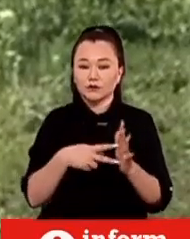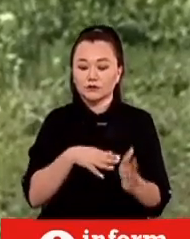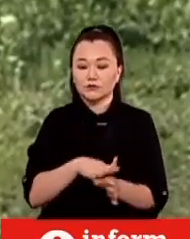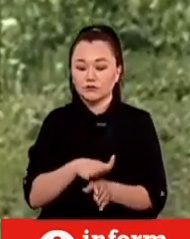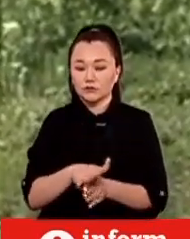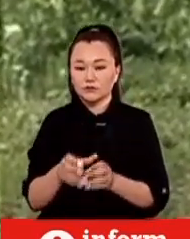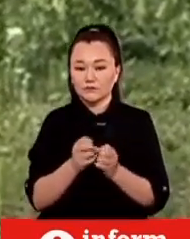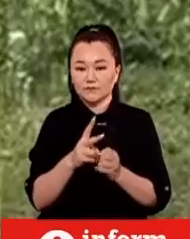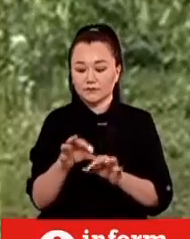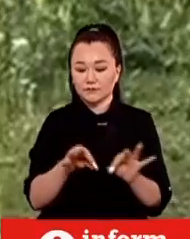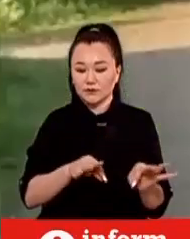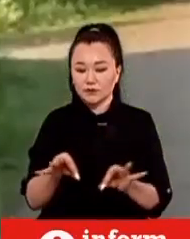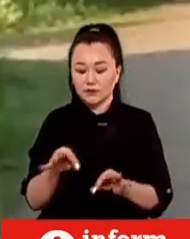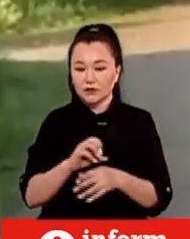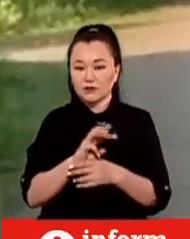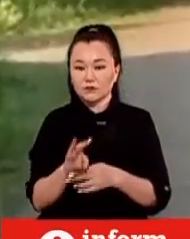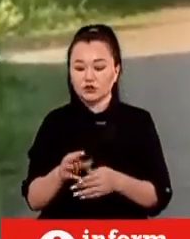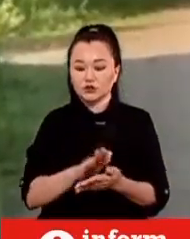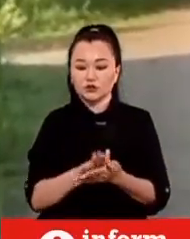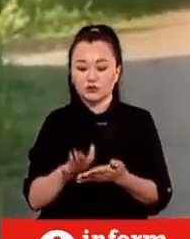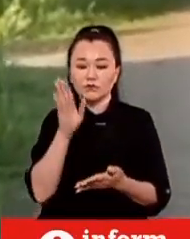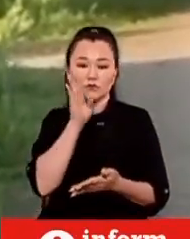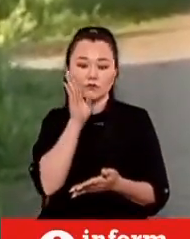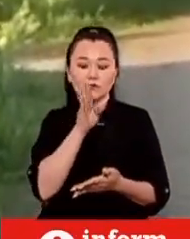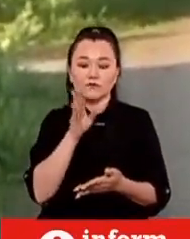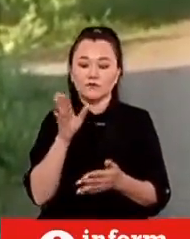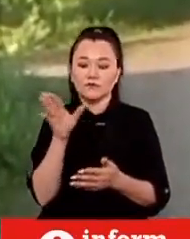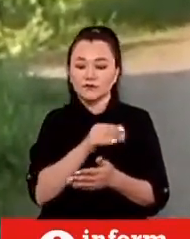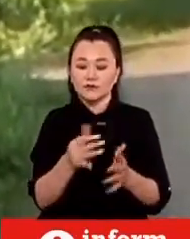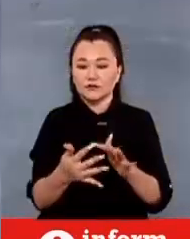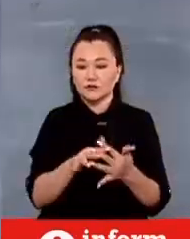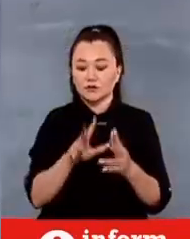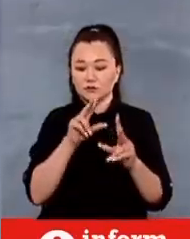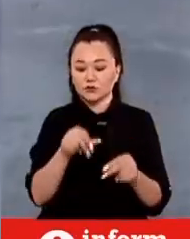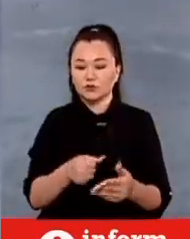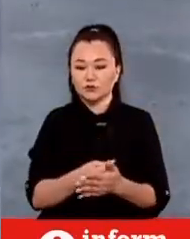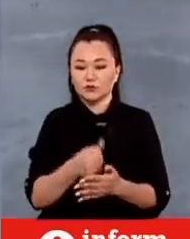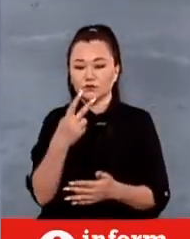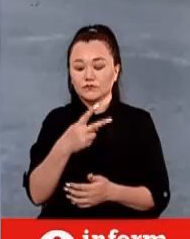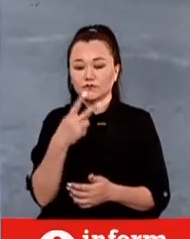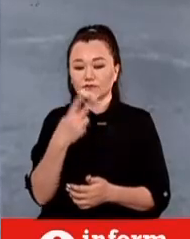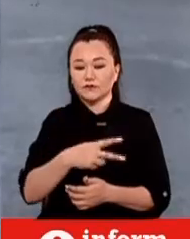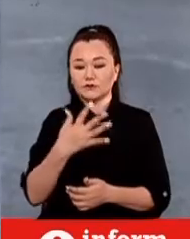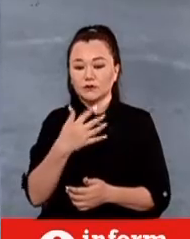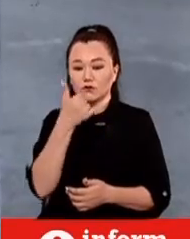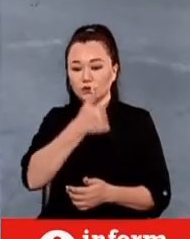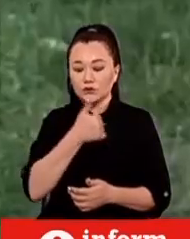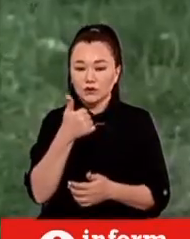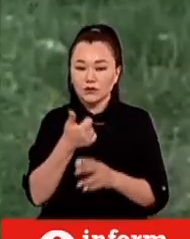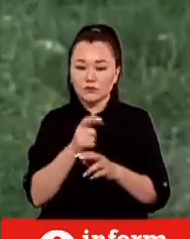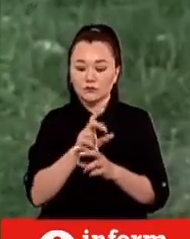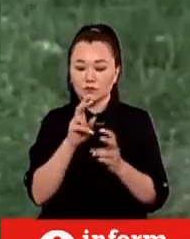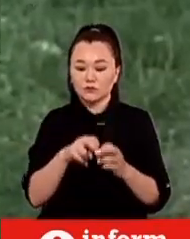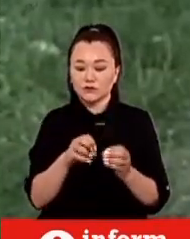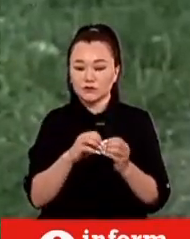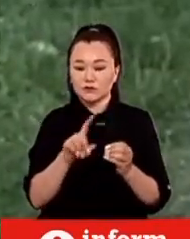реализовать 12 проектов. Обеспечить чистой питьевой водой все села обещают до 2025 года. На это предусмотрено